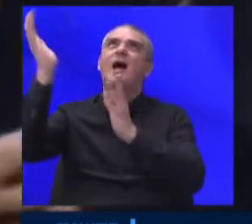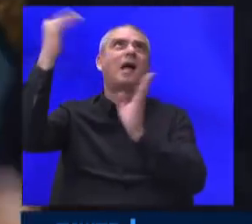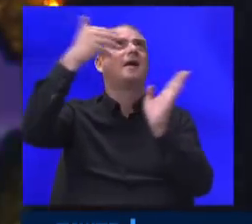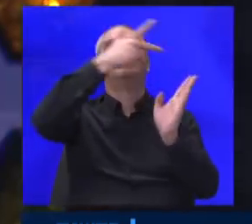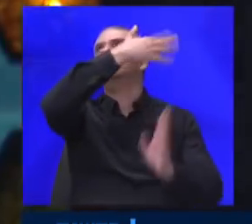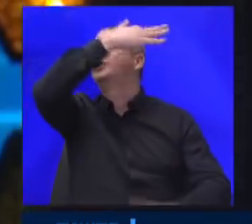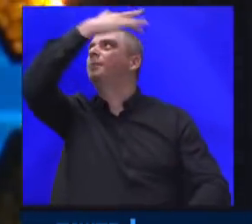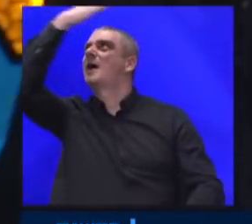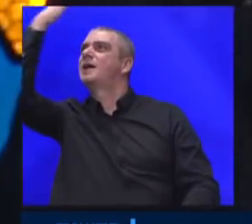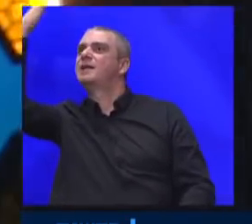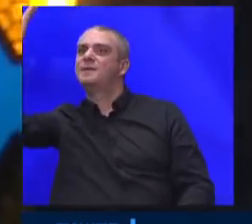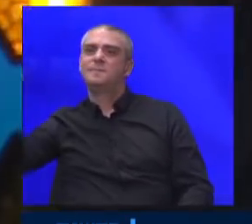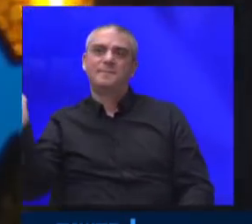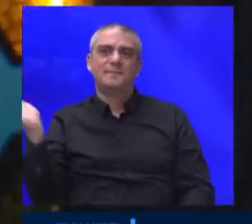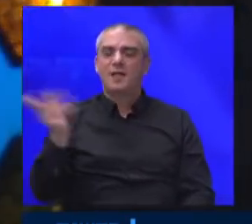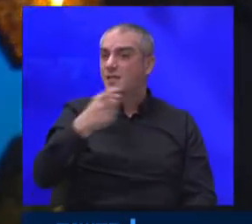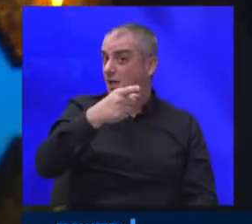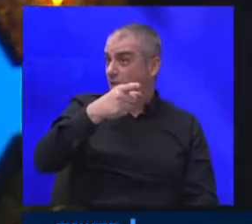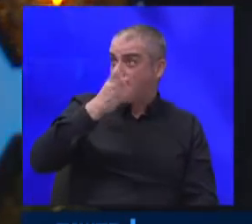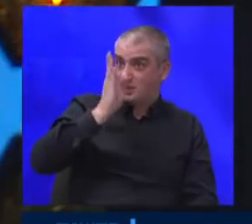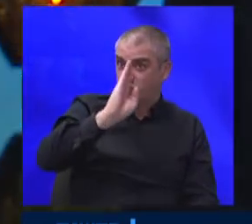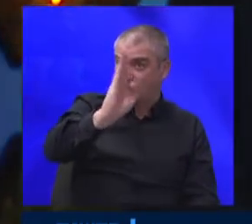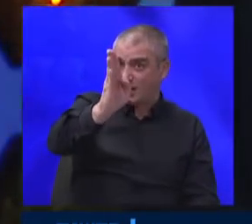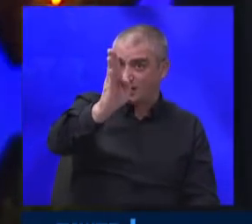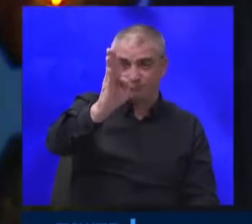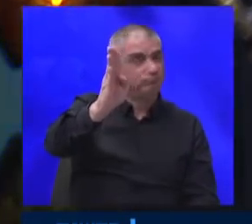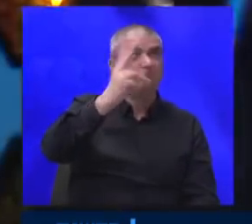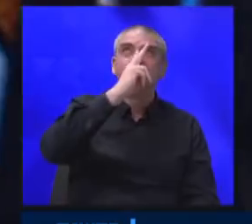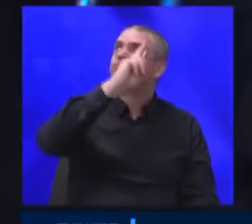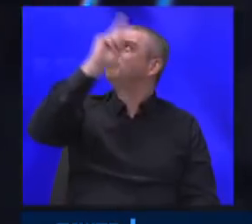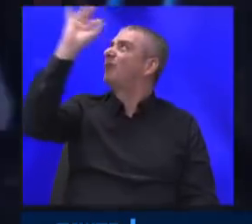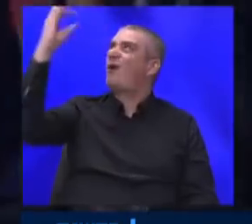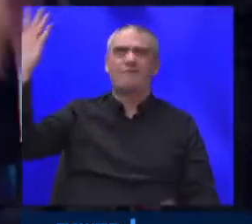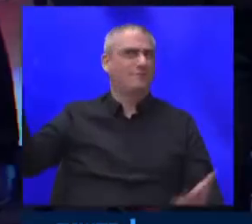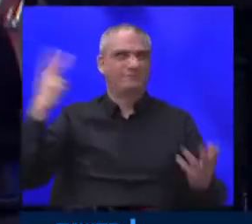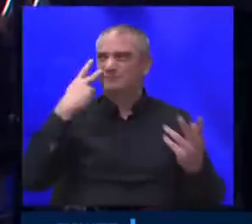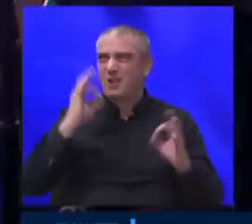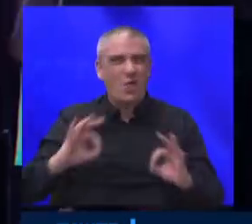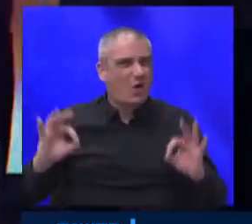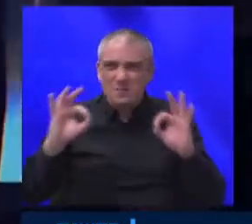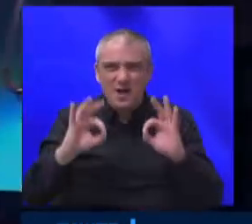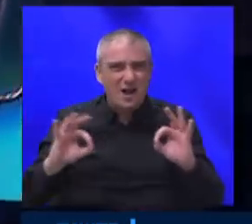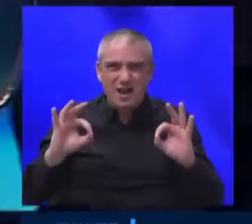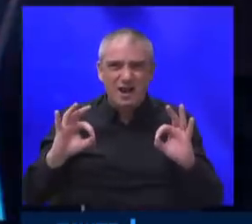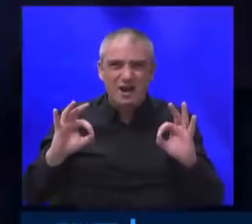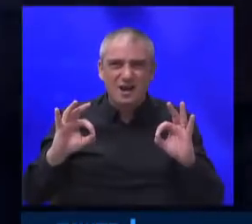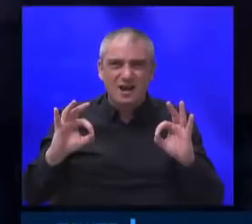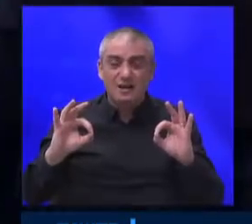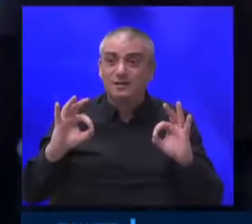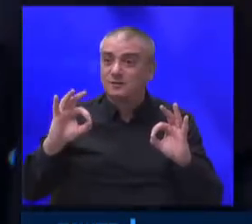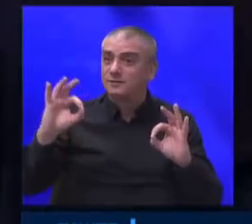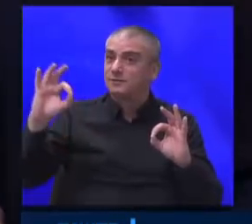השמיים, אתה הולך ישר, לא שם לב לכוכבים, שזוהרים